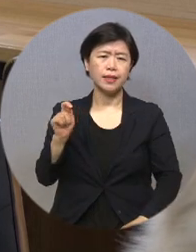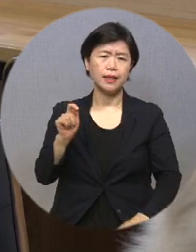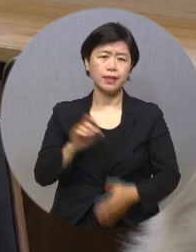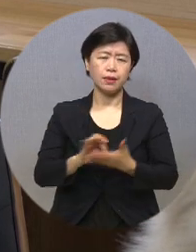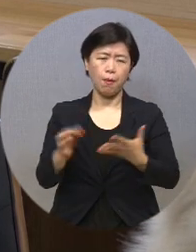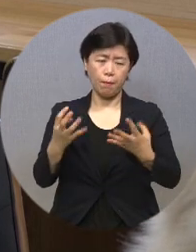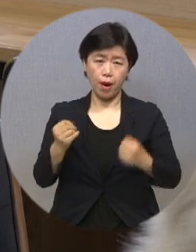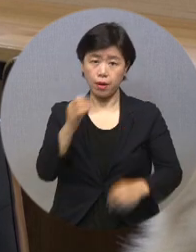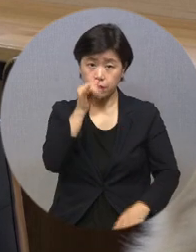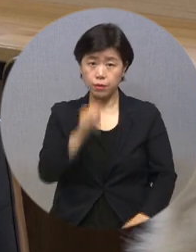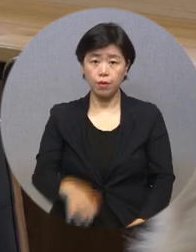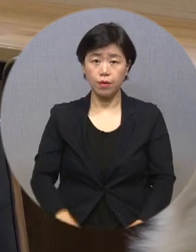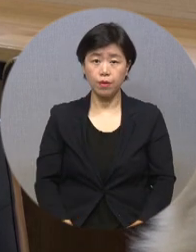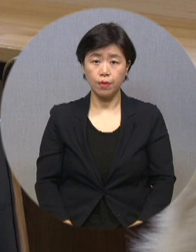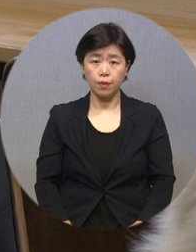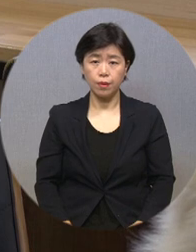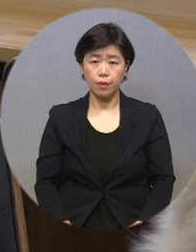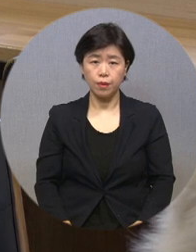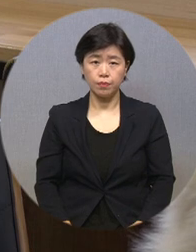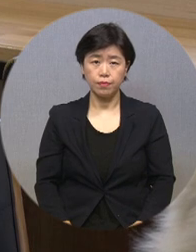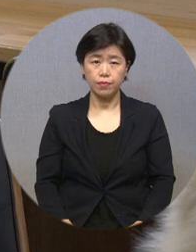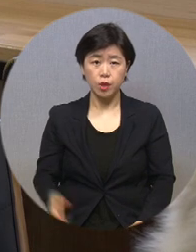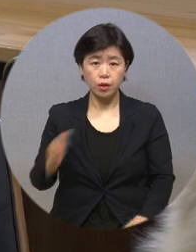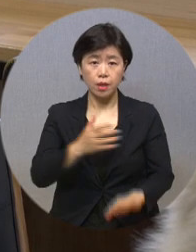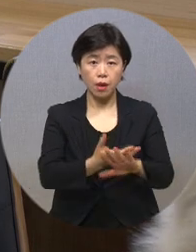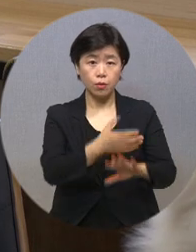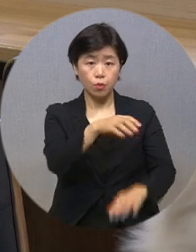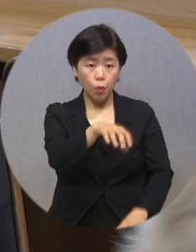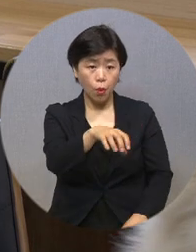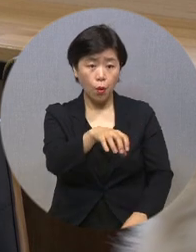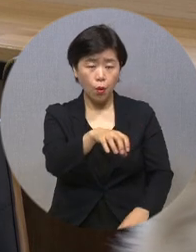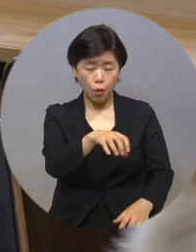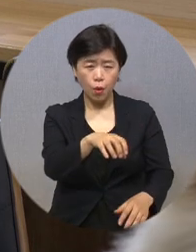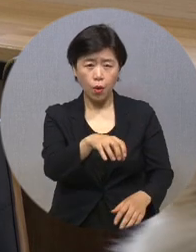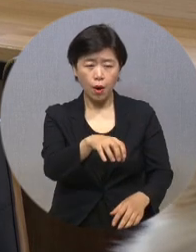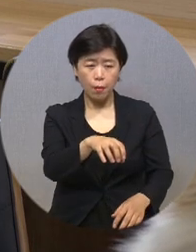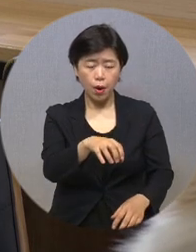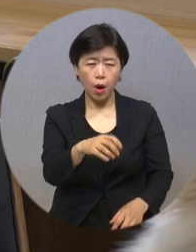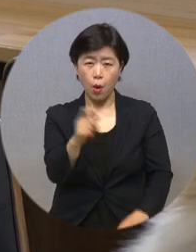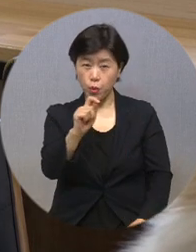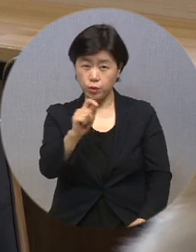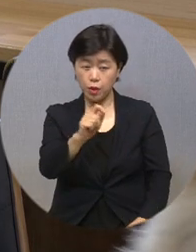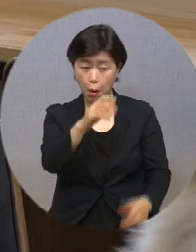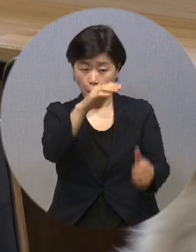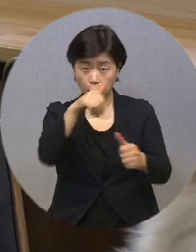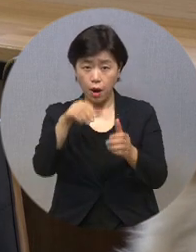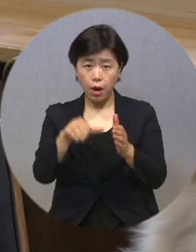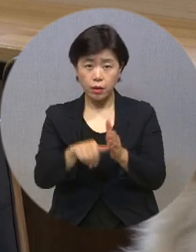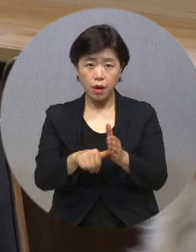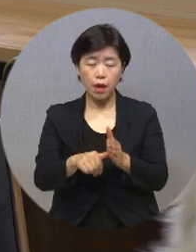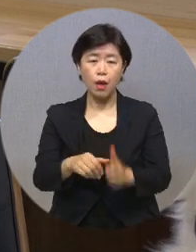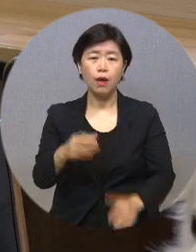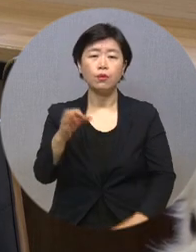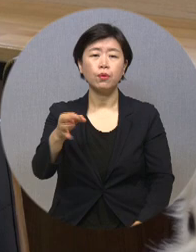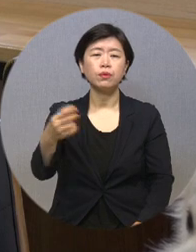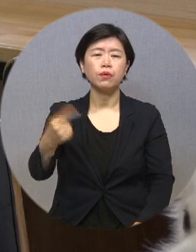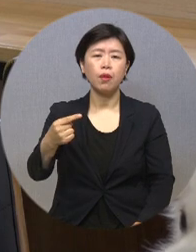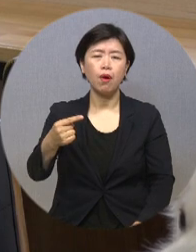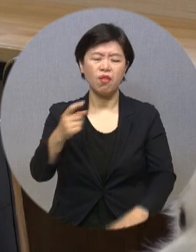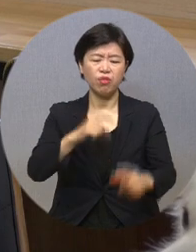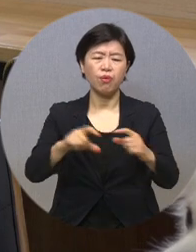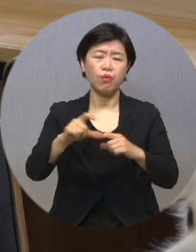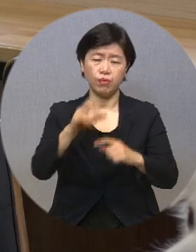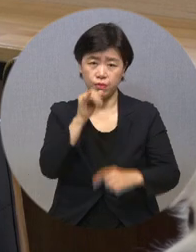강원도나 지방이 되면 항상 콜비를 받아요. 그 콜비 1,000원씩 내는 게 쉬운